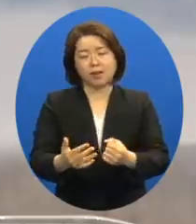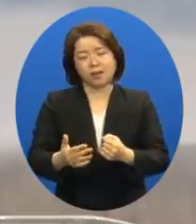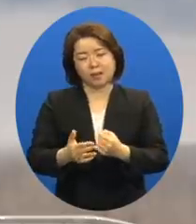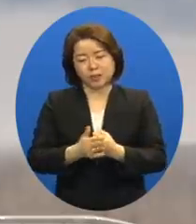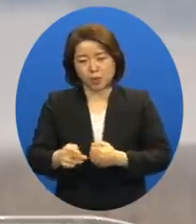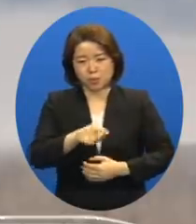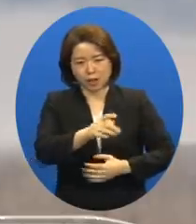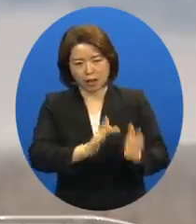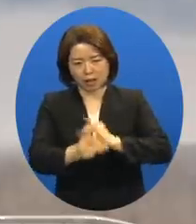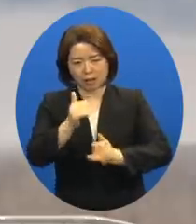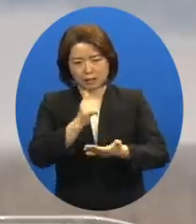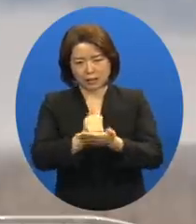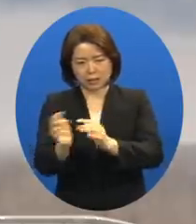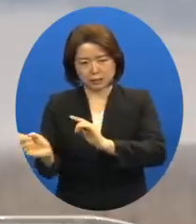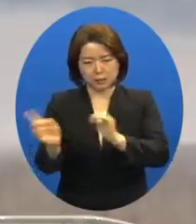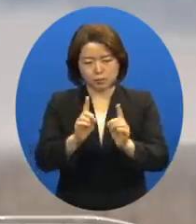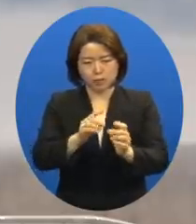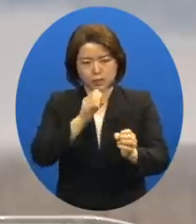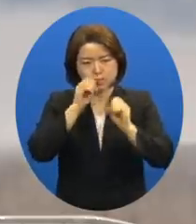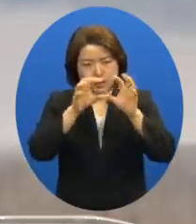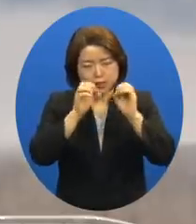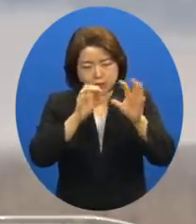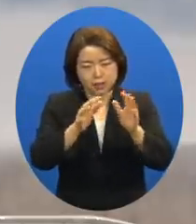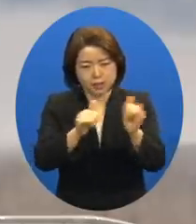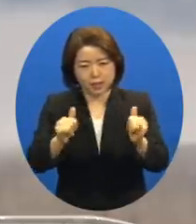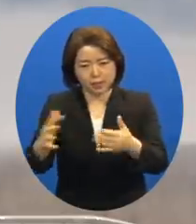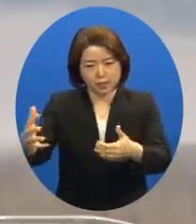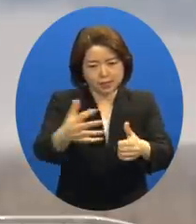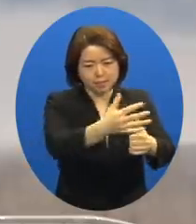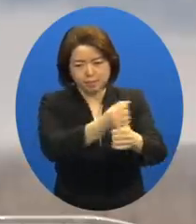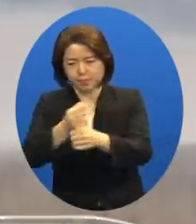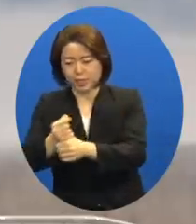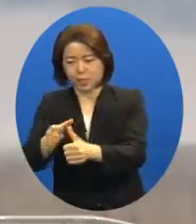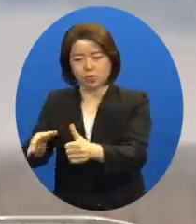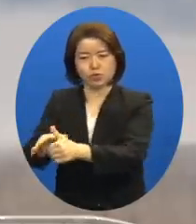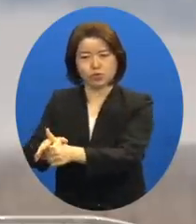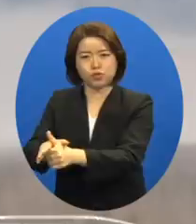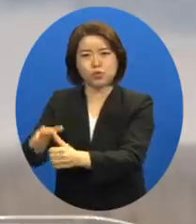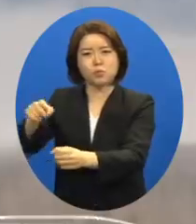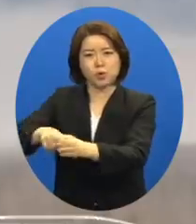예수님의 부활을 전하는 자들을 그들은 다 잡아서 죽이려고 했습니다.